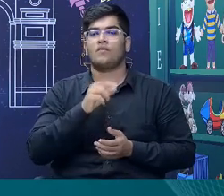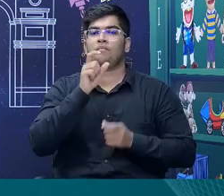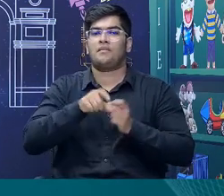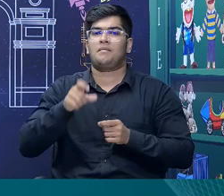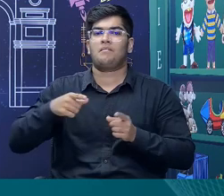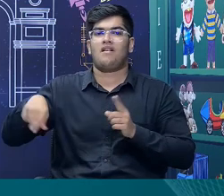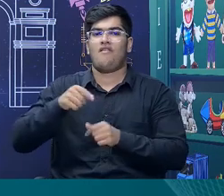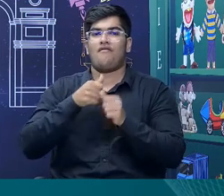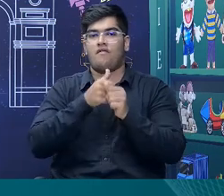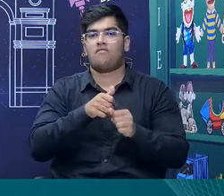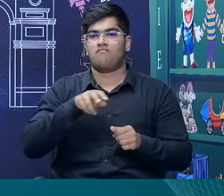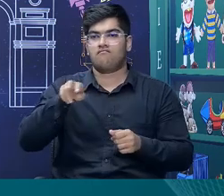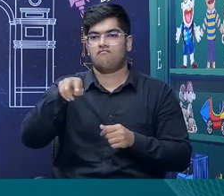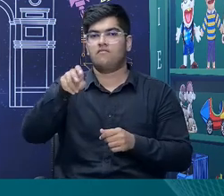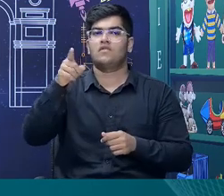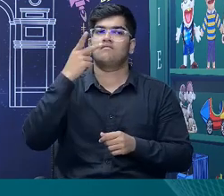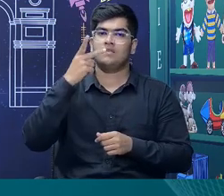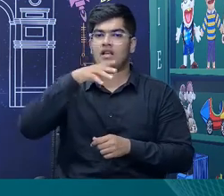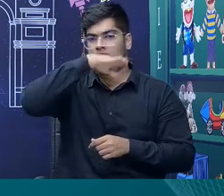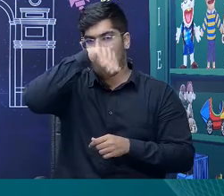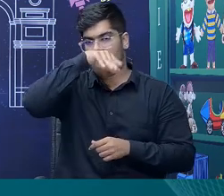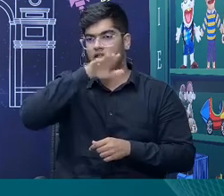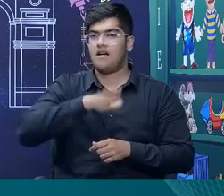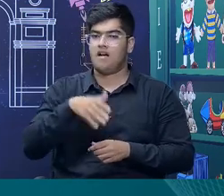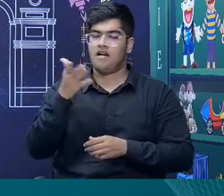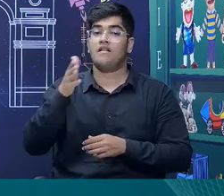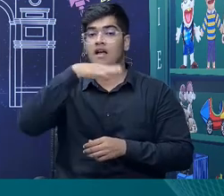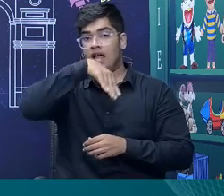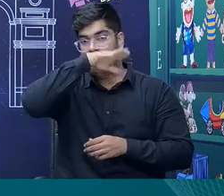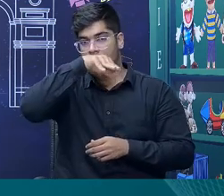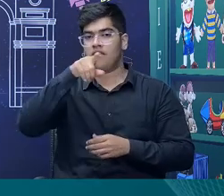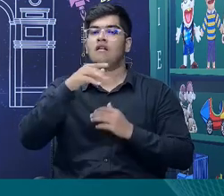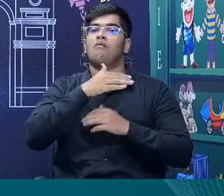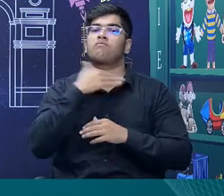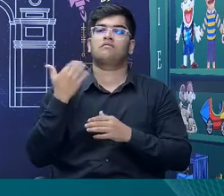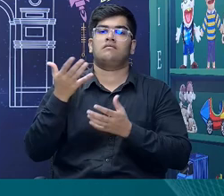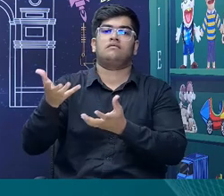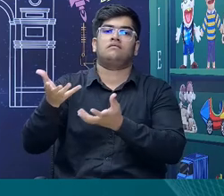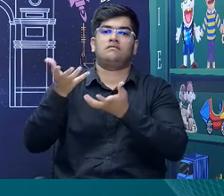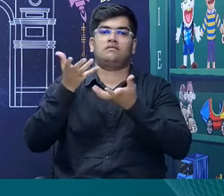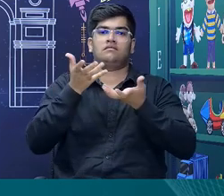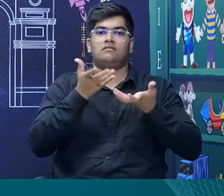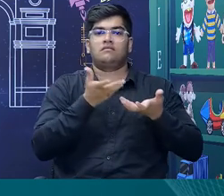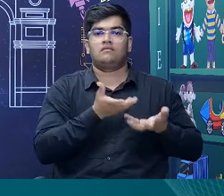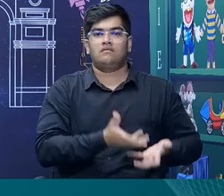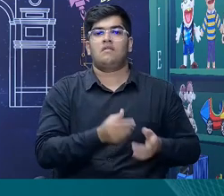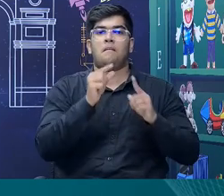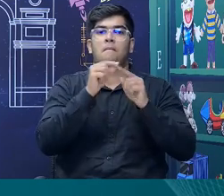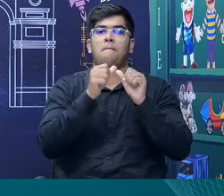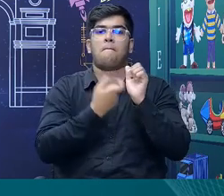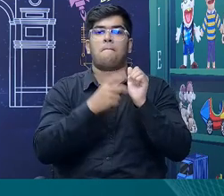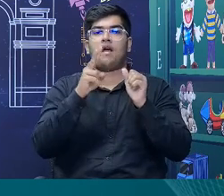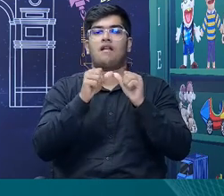उनको एक हाथी आता हुआ दिखाई देता है तो वह हाथी का सर काटते हैं और पार्वती जी के पास